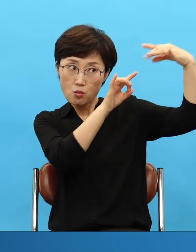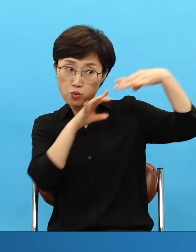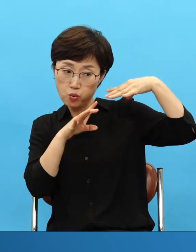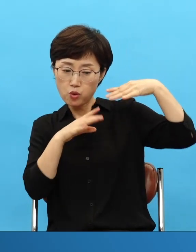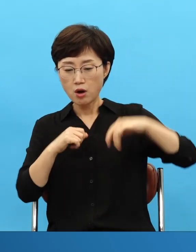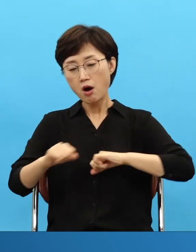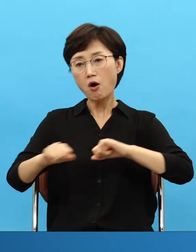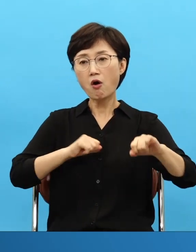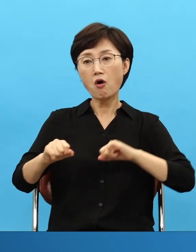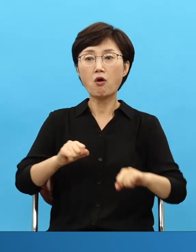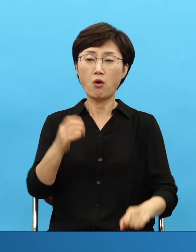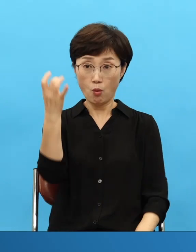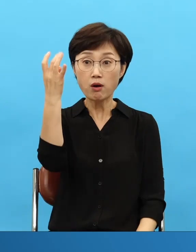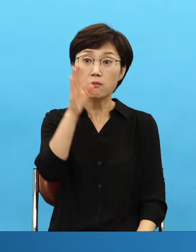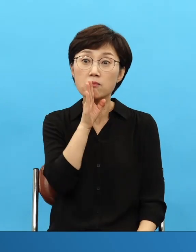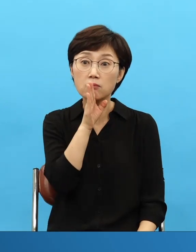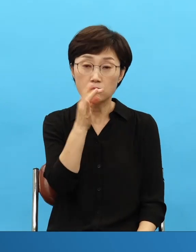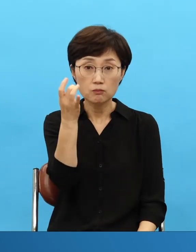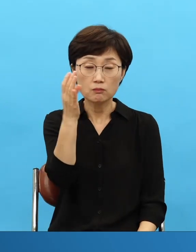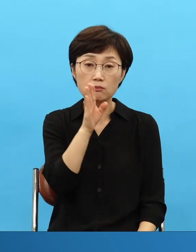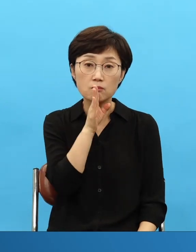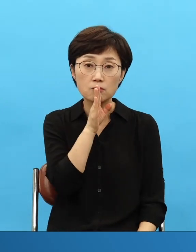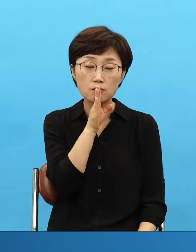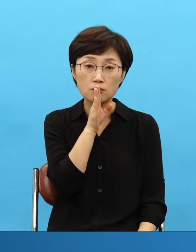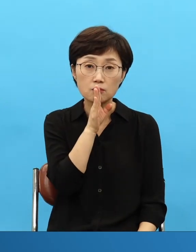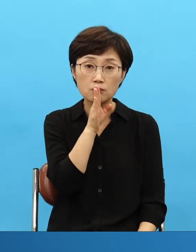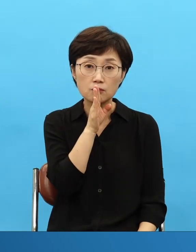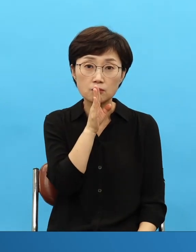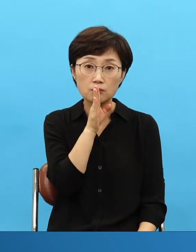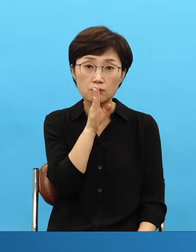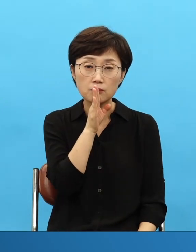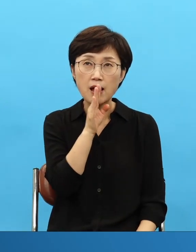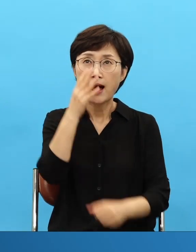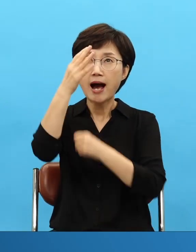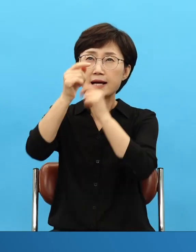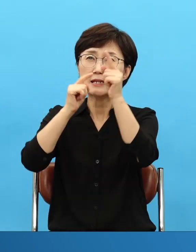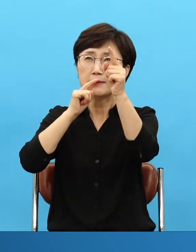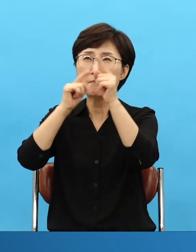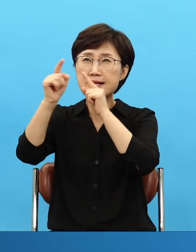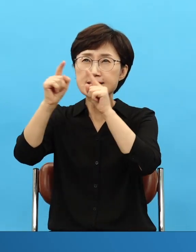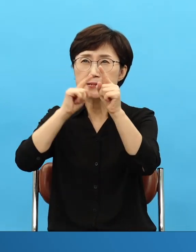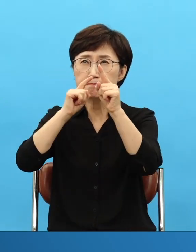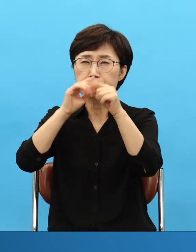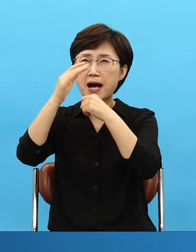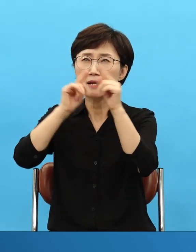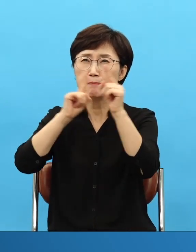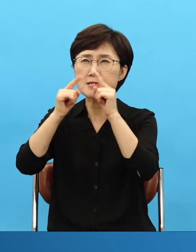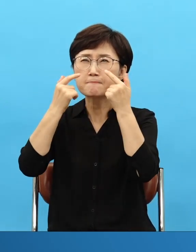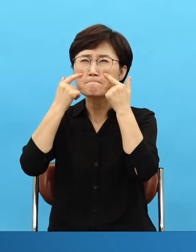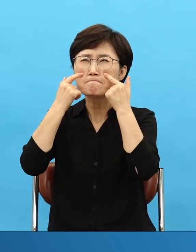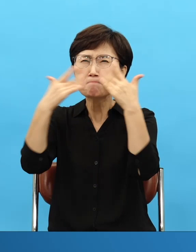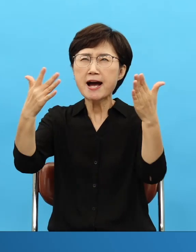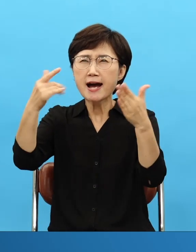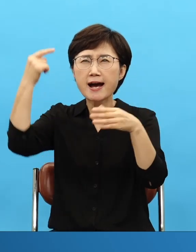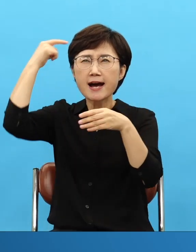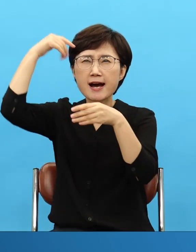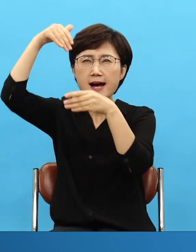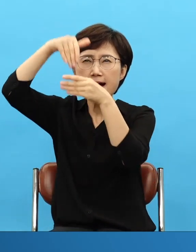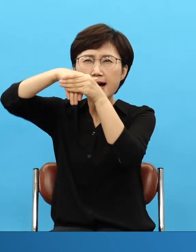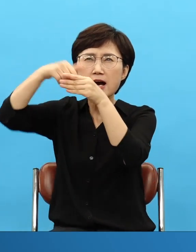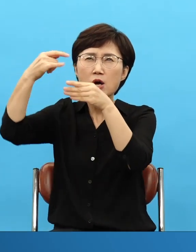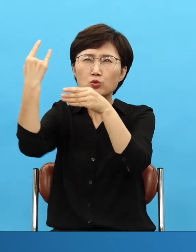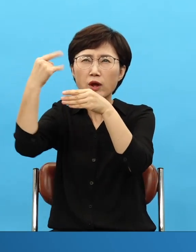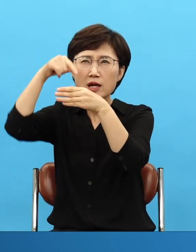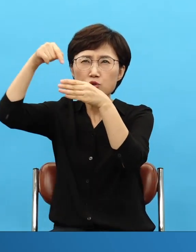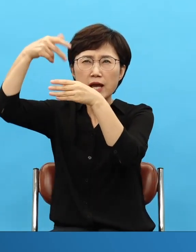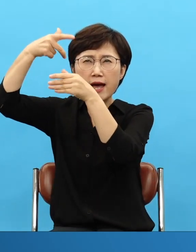physical realm of your physical body, it is all connected with your brain. 정확한 말씀이 내 뇌에 각인돼 버려. In other words, the accurate